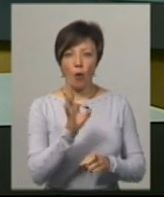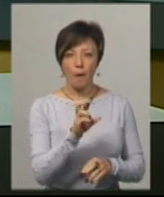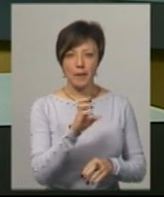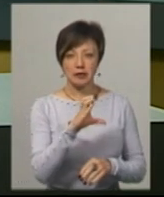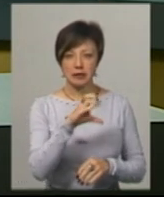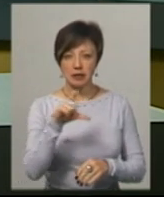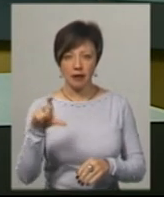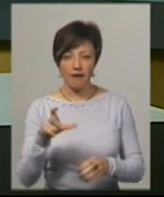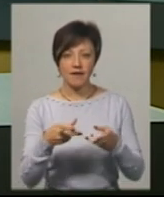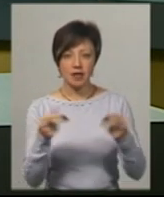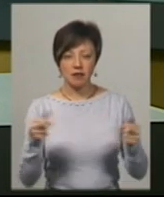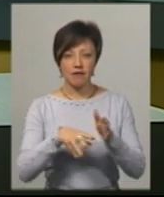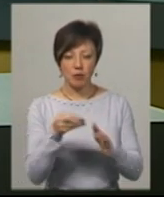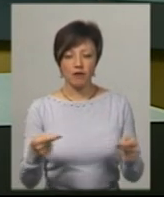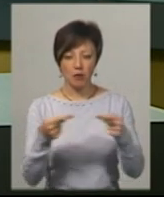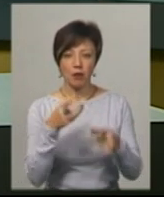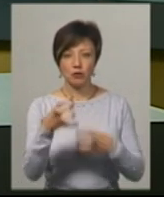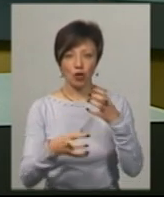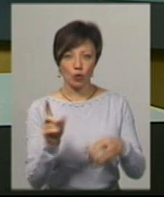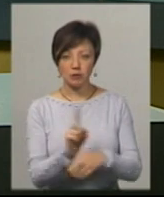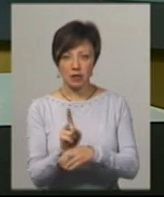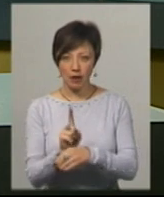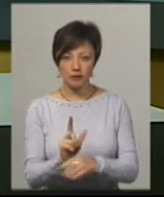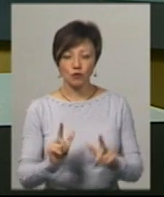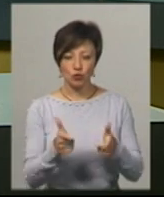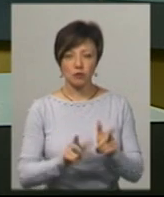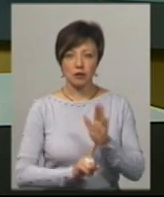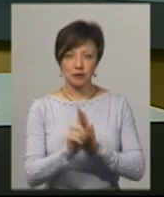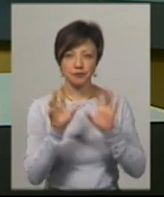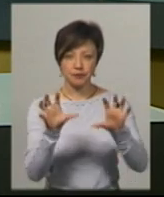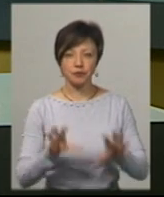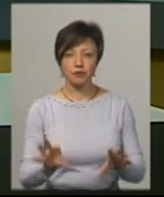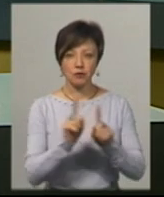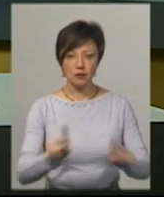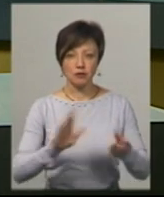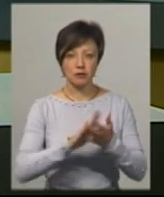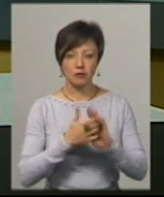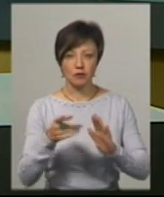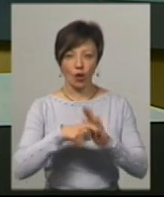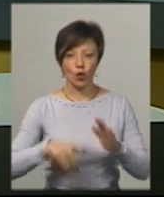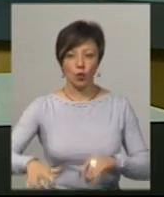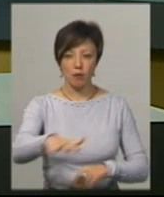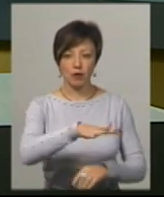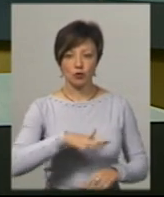визнає вибори такими, що відповідають міжнародним стандартам, вступить у дію закон про особливий статус Донбасу.